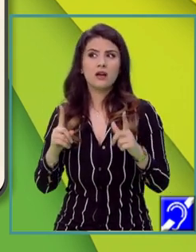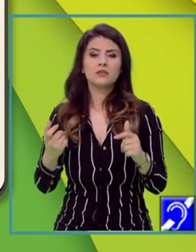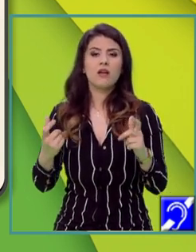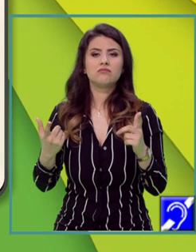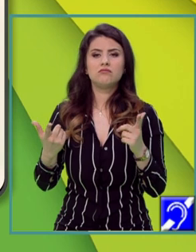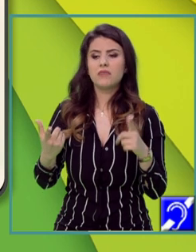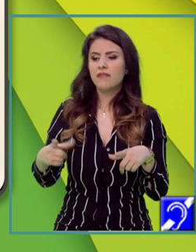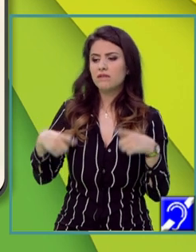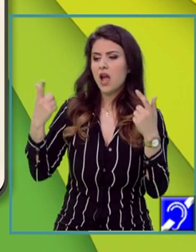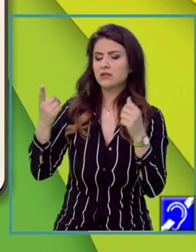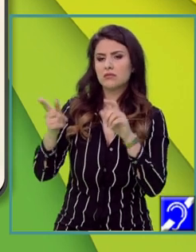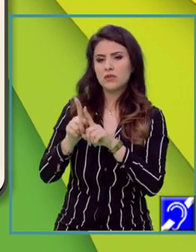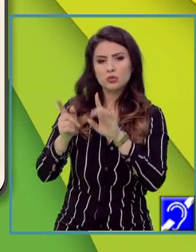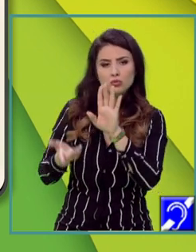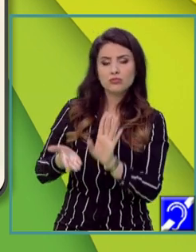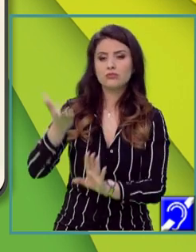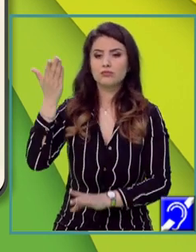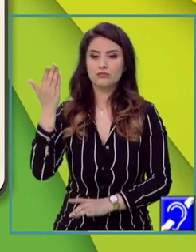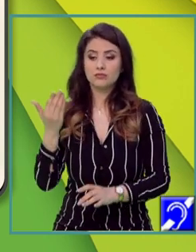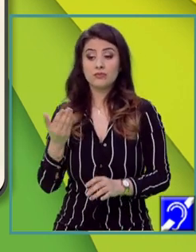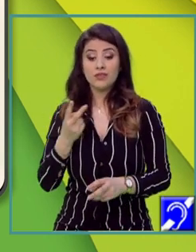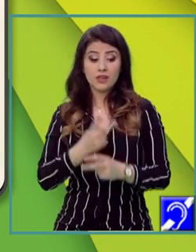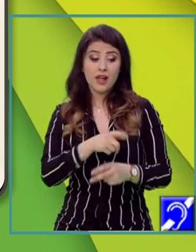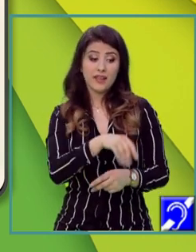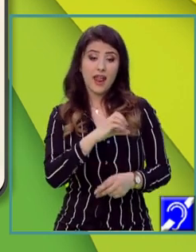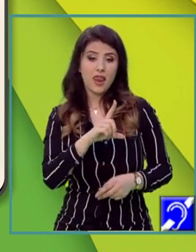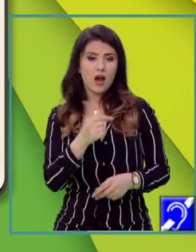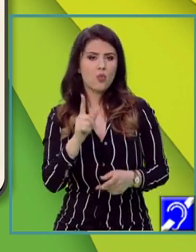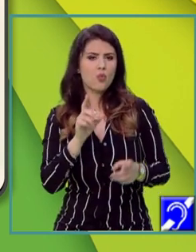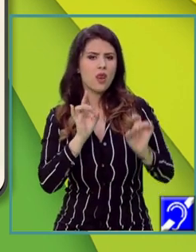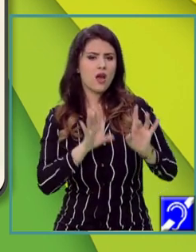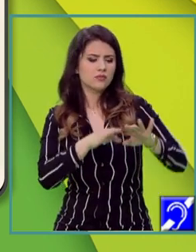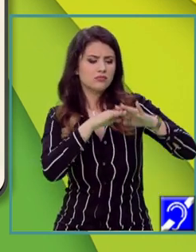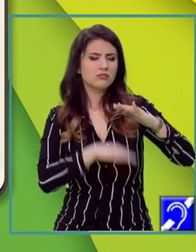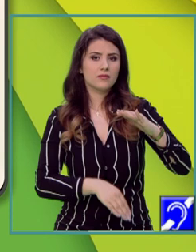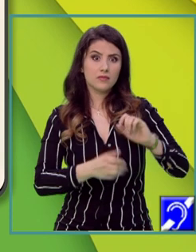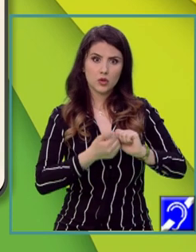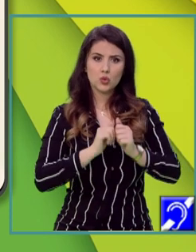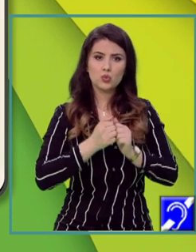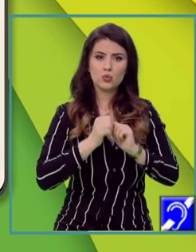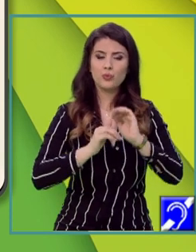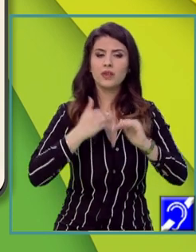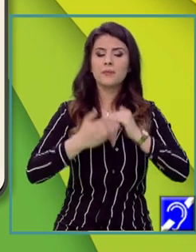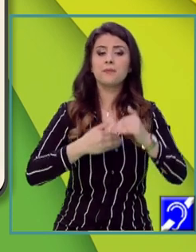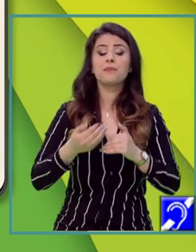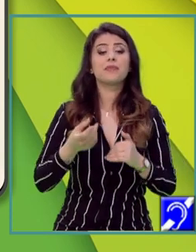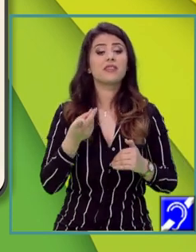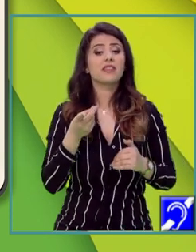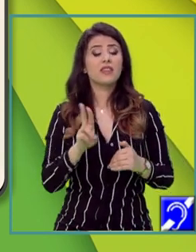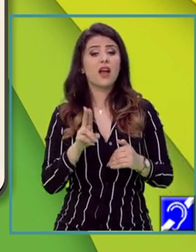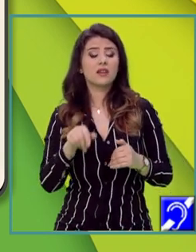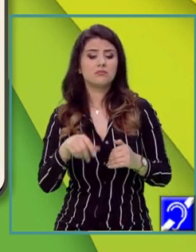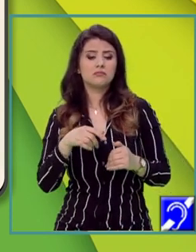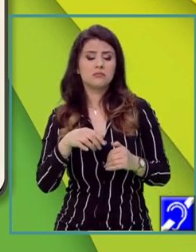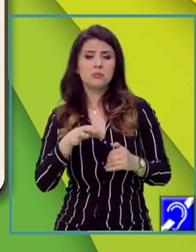version Totuși nici personajul feminin nu se complace dorință numai că sfera drepturilor sale vizează mai ales